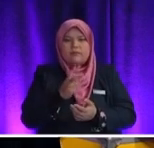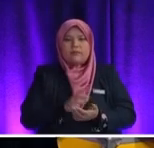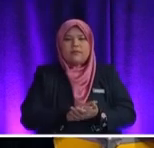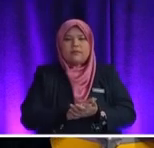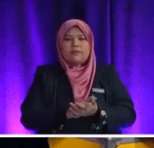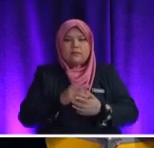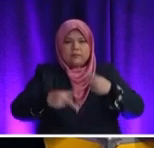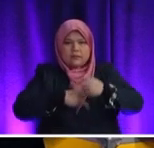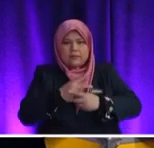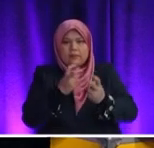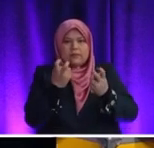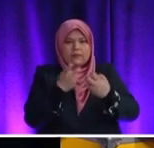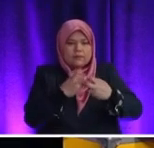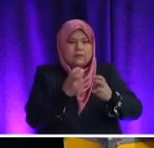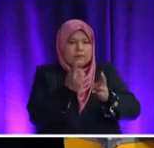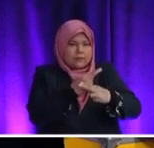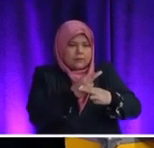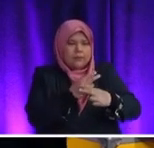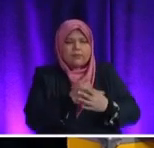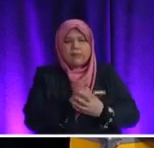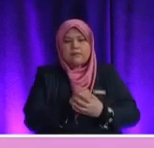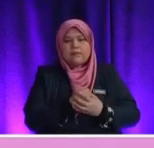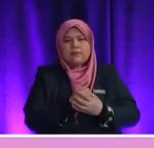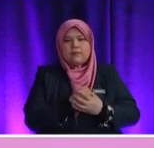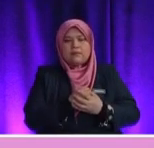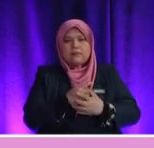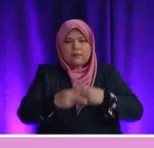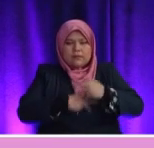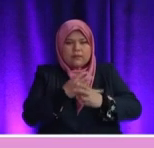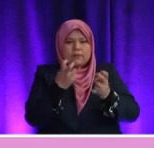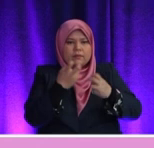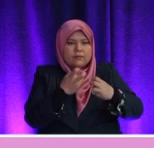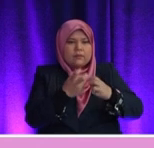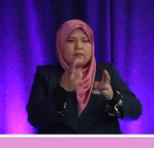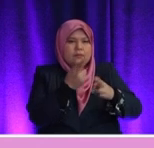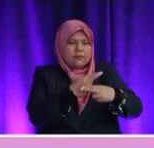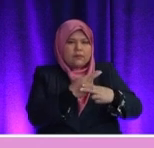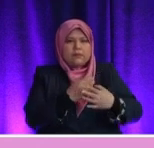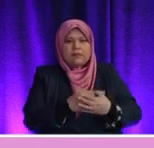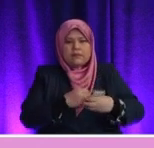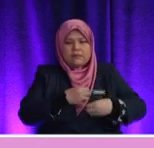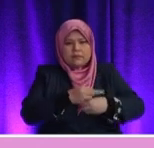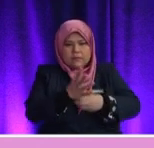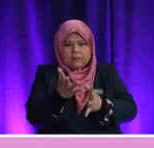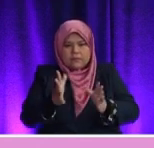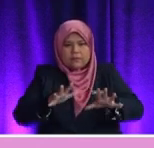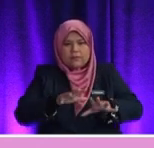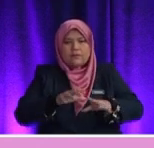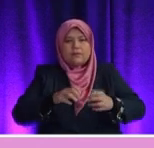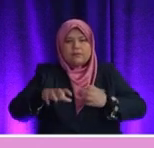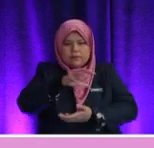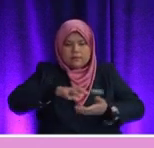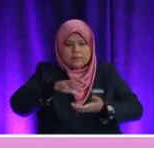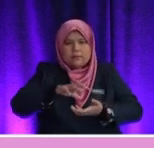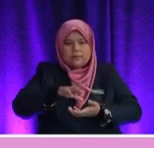elektrolisis Yo ayo kita buat sok proses direktur ISIS merupakan proses penguraian sesuatu sebatian